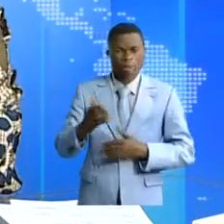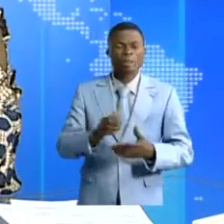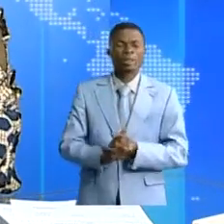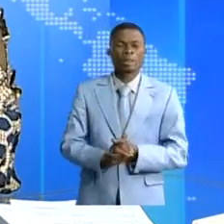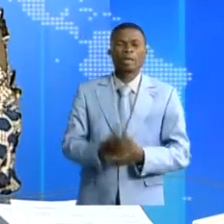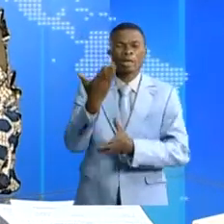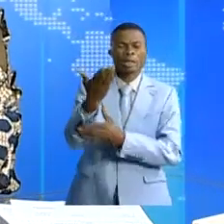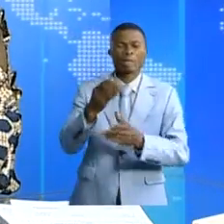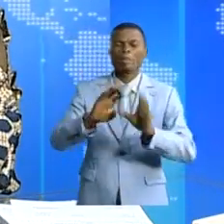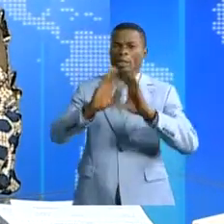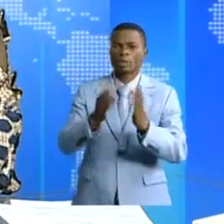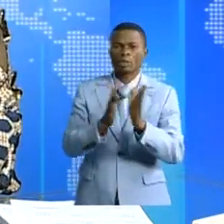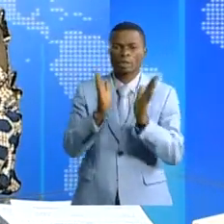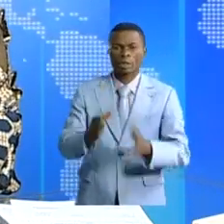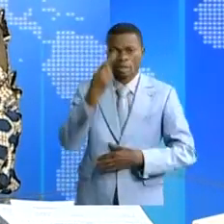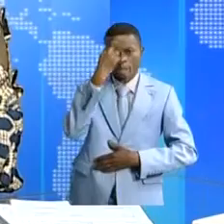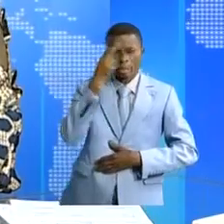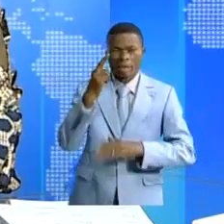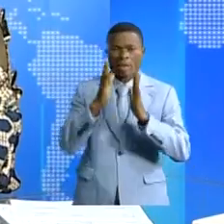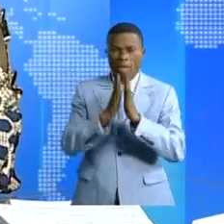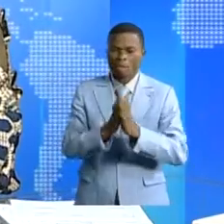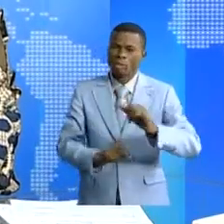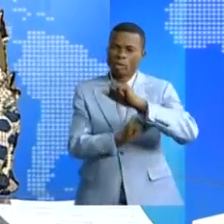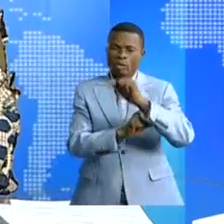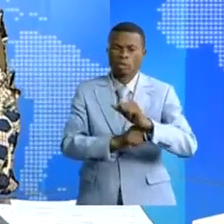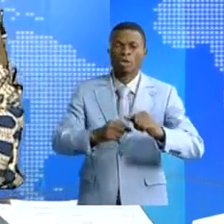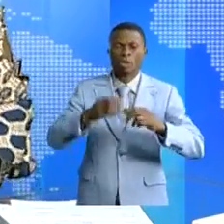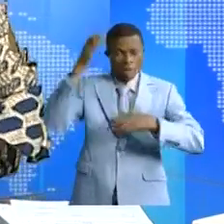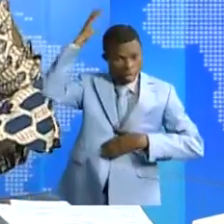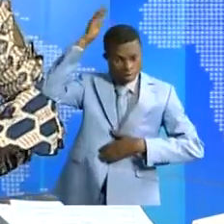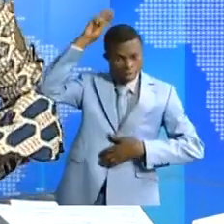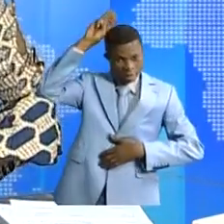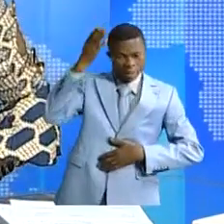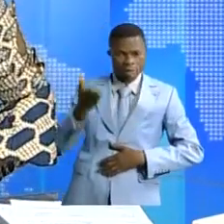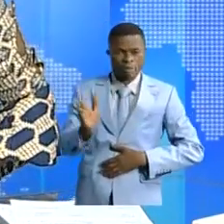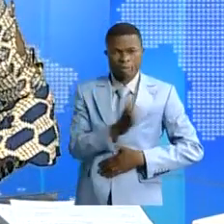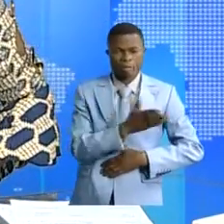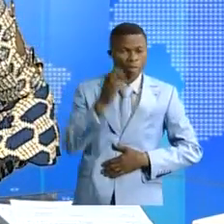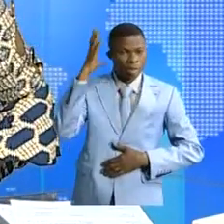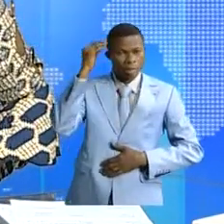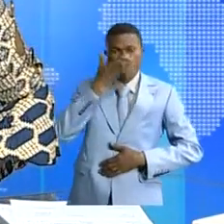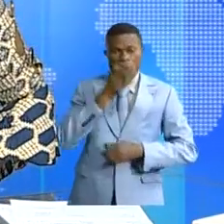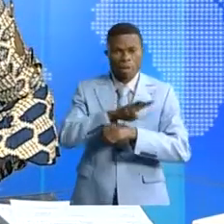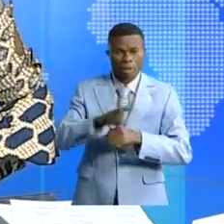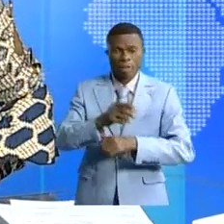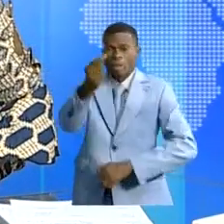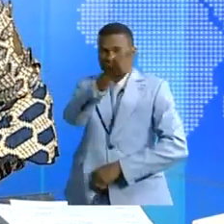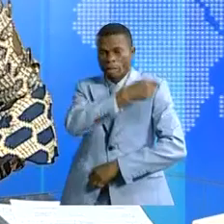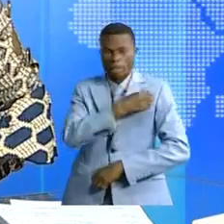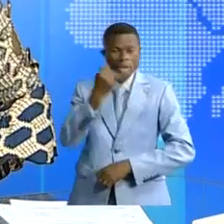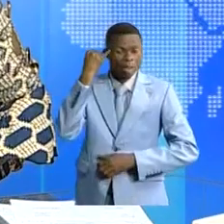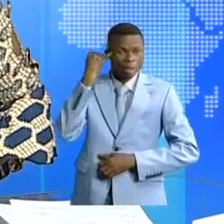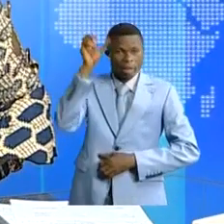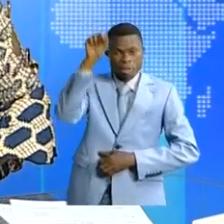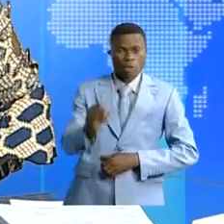fidèles catholiques à prier pour ce pasteur de l'Église catholique. Le coronavirus et ses vaccins indiens et